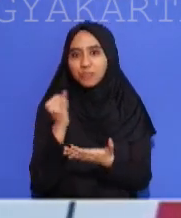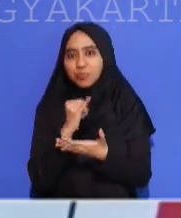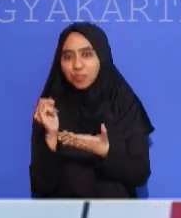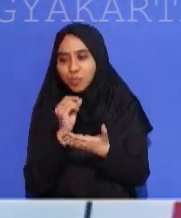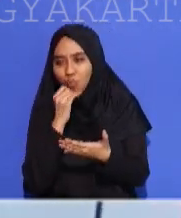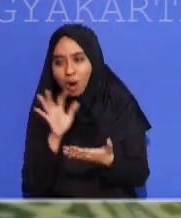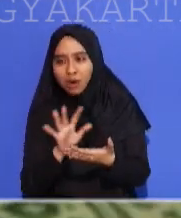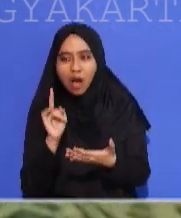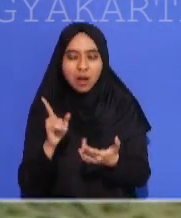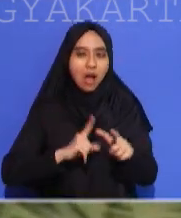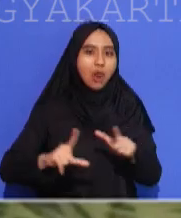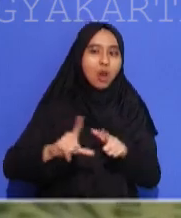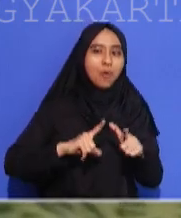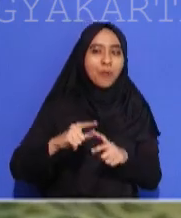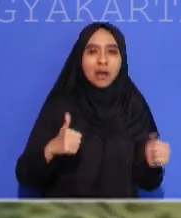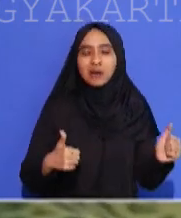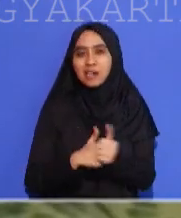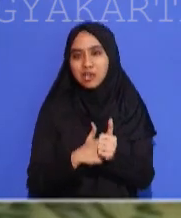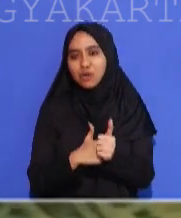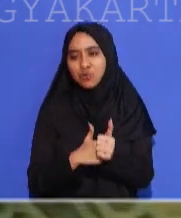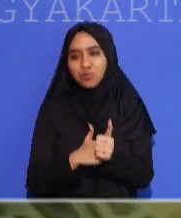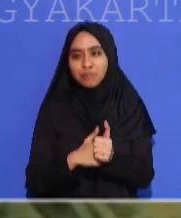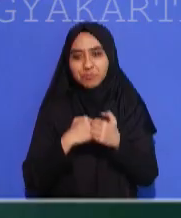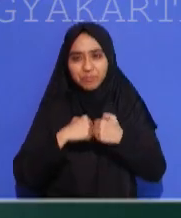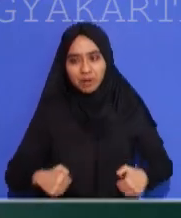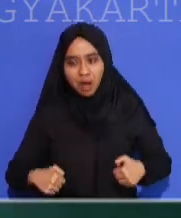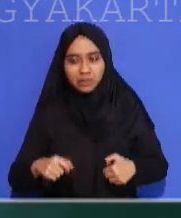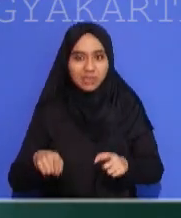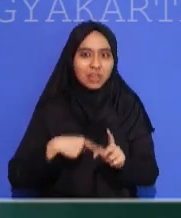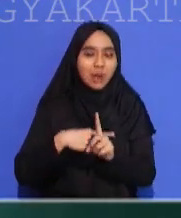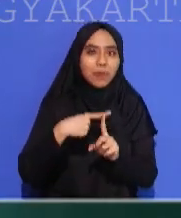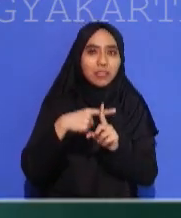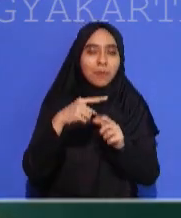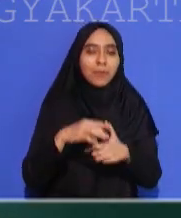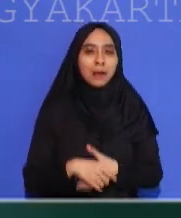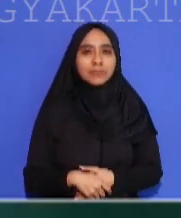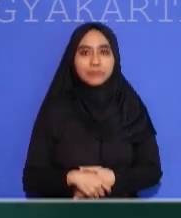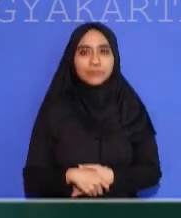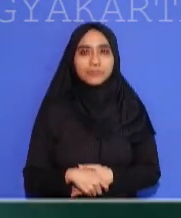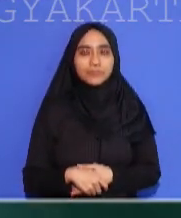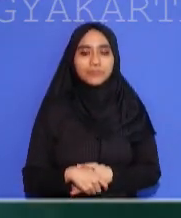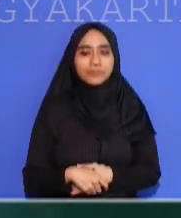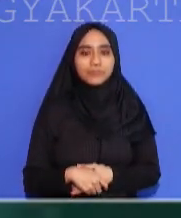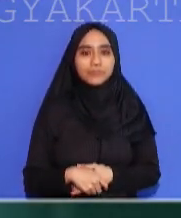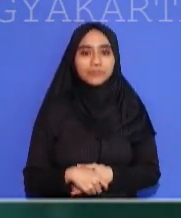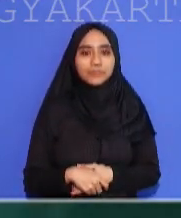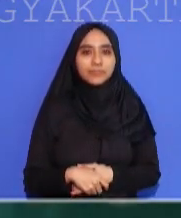sertakan keajang perlombaan akan meningkatkan keberaniannya demikian muhamaditan TVRI Yogyakarta